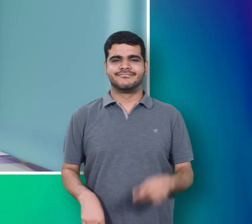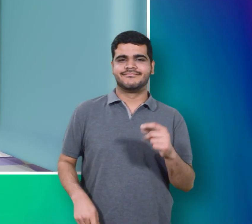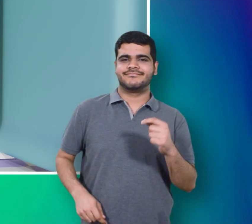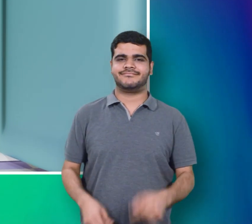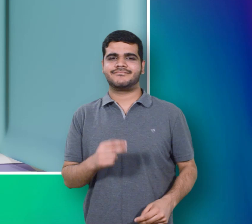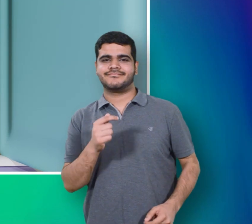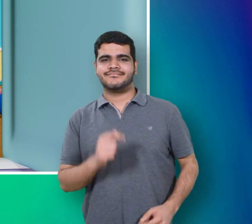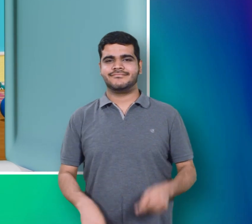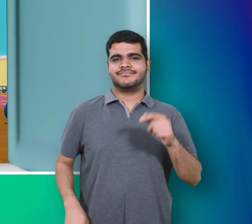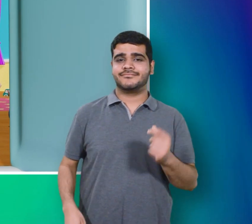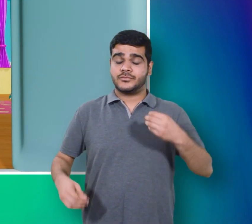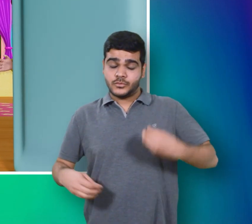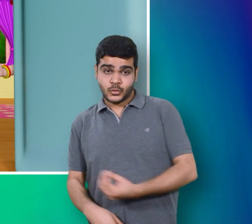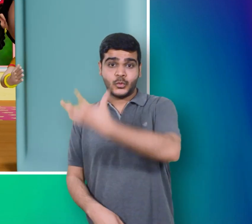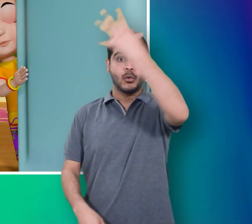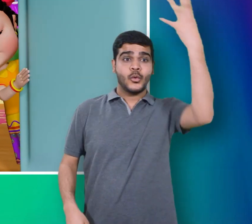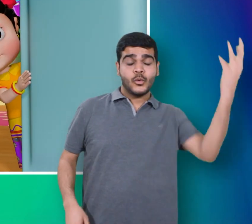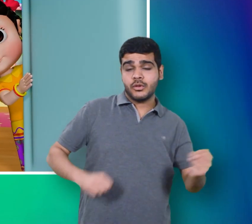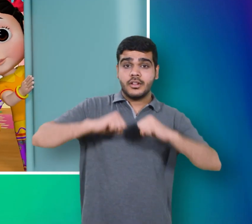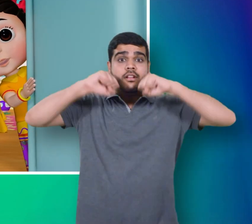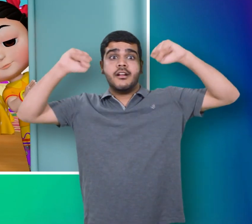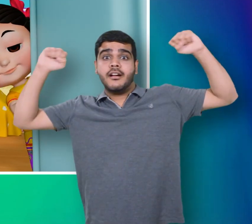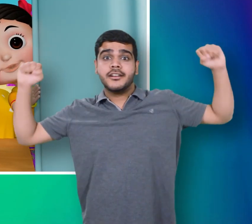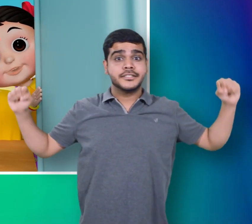हाँ बड़े सवेरे जल्दी उठकर